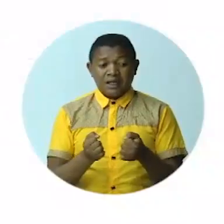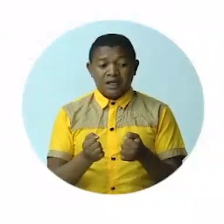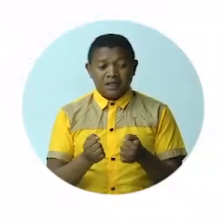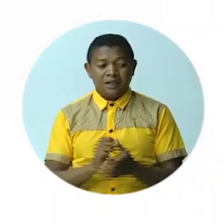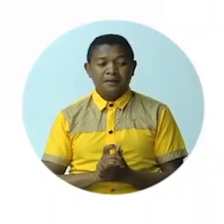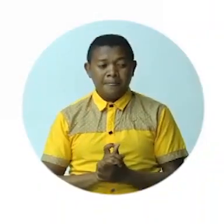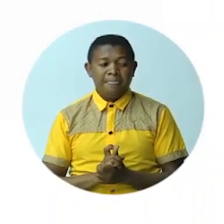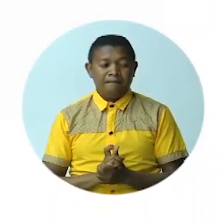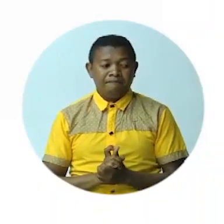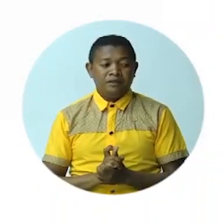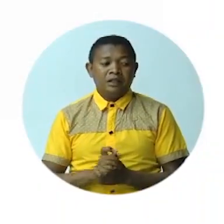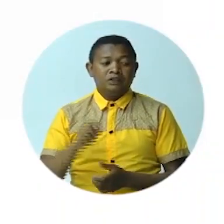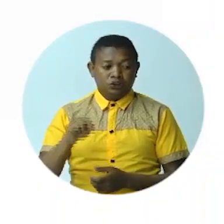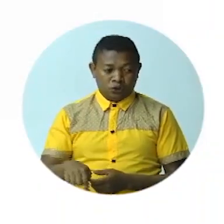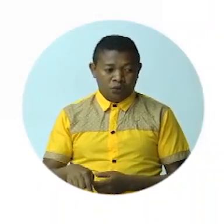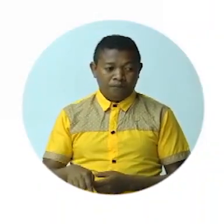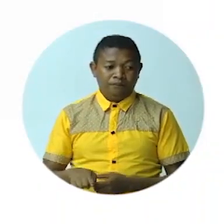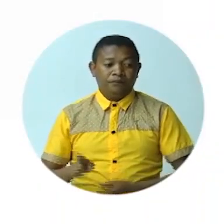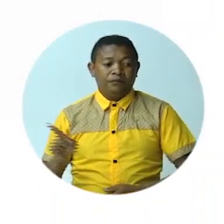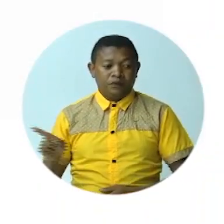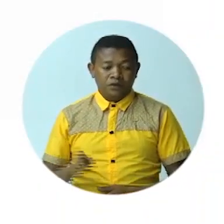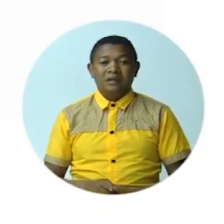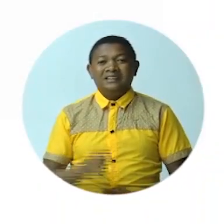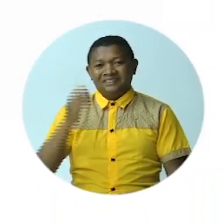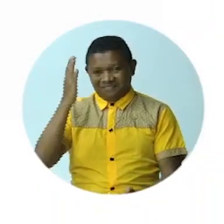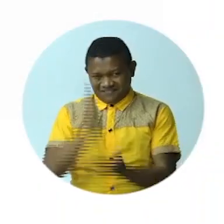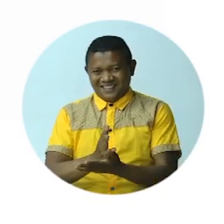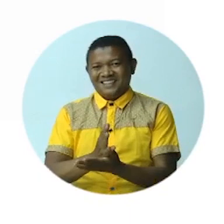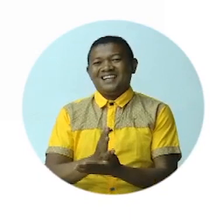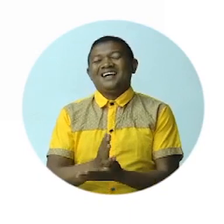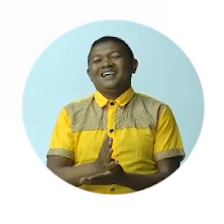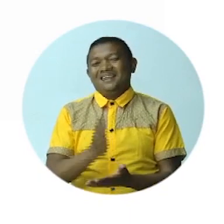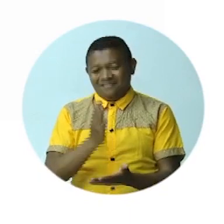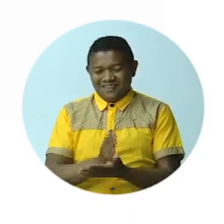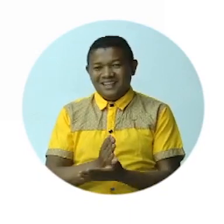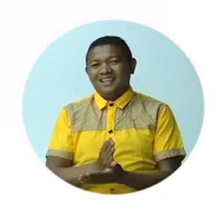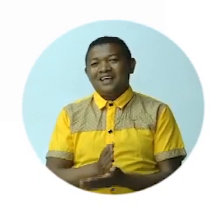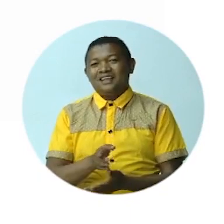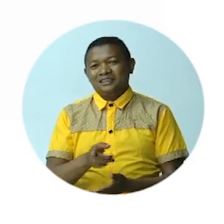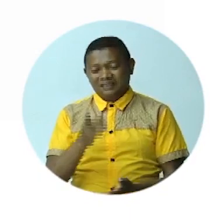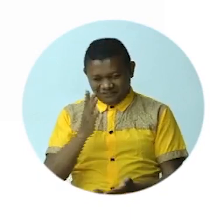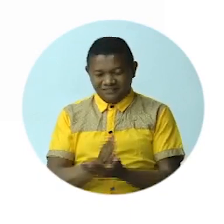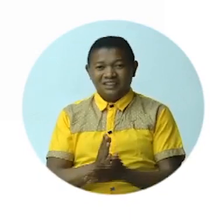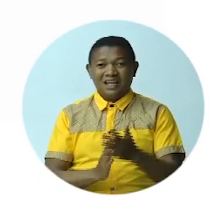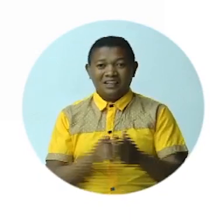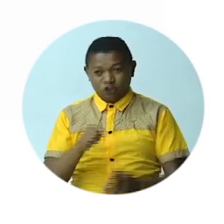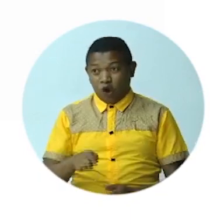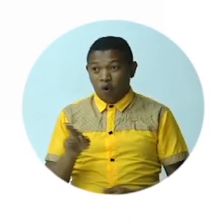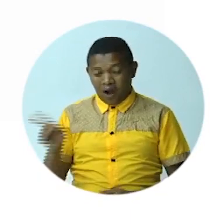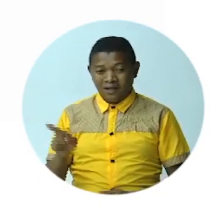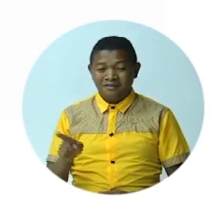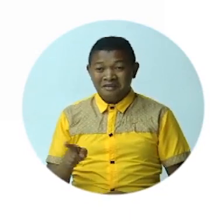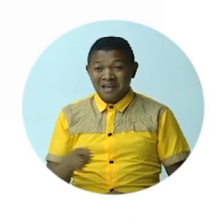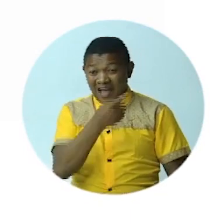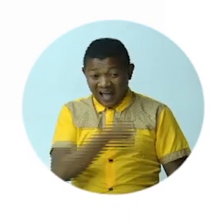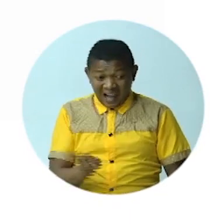dia tapitra ary tsy misy tsony a ny tsy fahafahana mivezivezy amin'ny